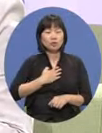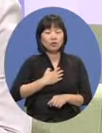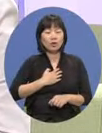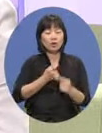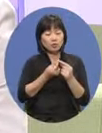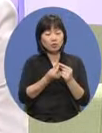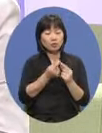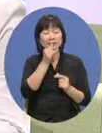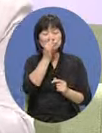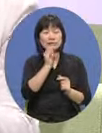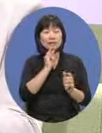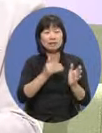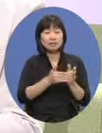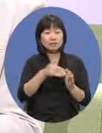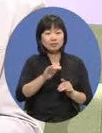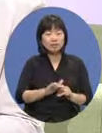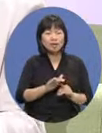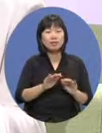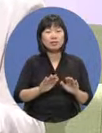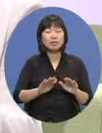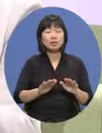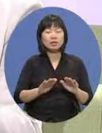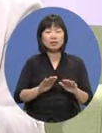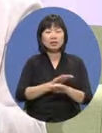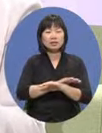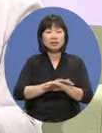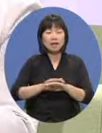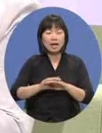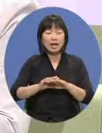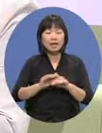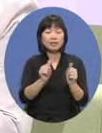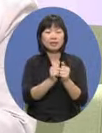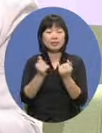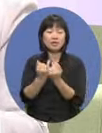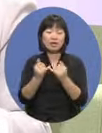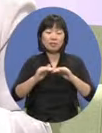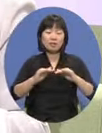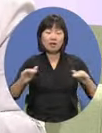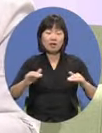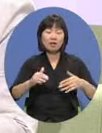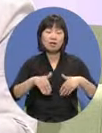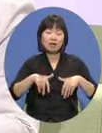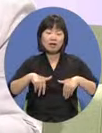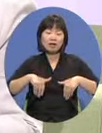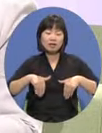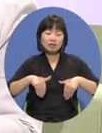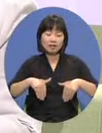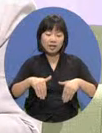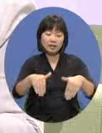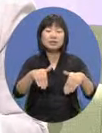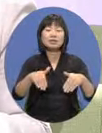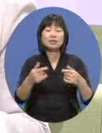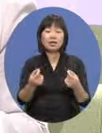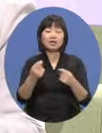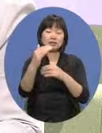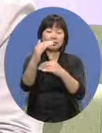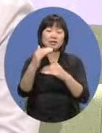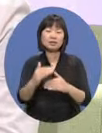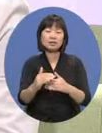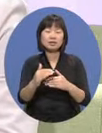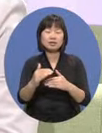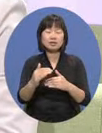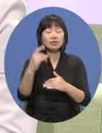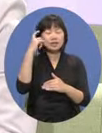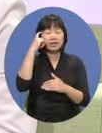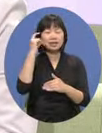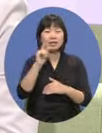우려감이 조금 있을 수도 있는데 이게 이제 좀 이렇게 수평적으로 양성평등적으로 가는 이런 과도기 내지는 뭐 이렇게 좀 보시면 좋을